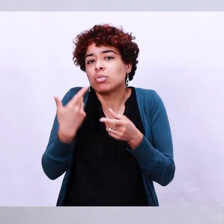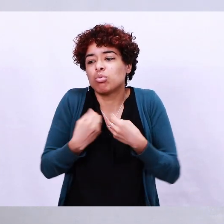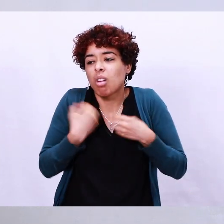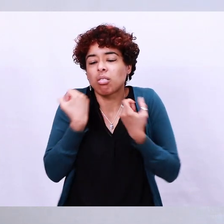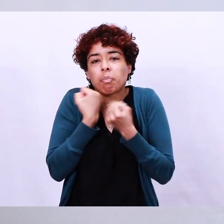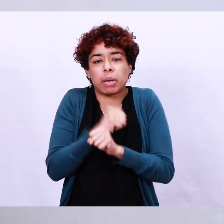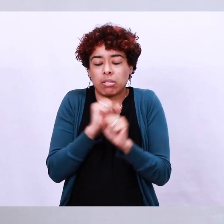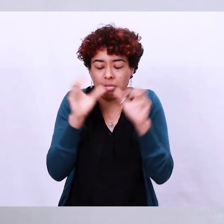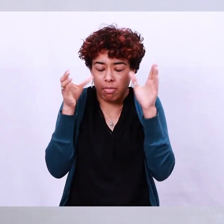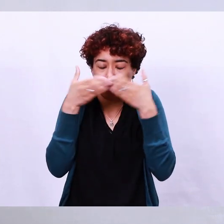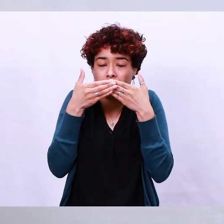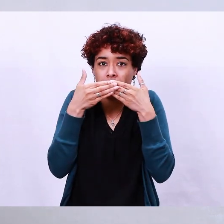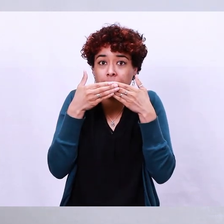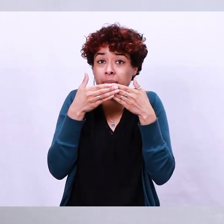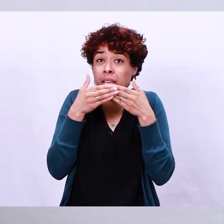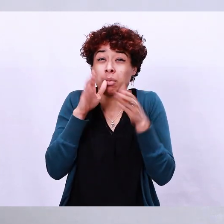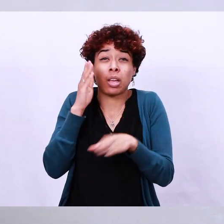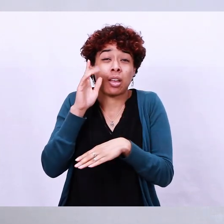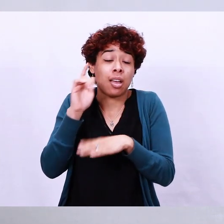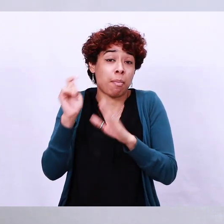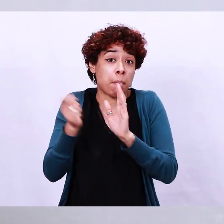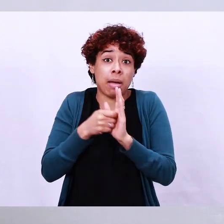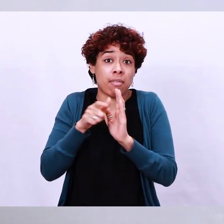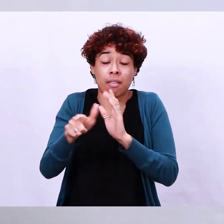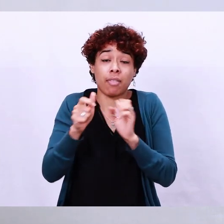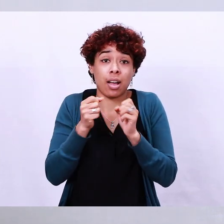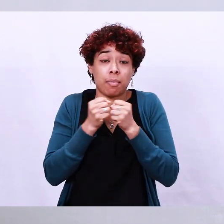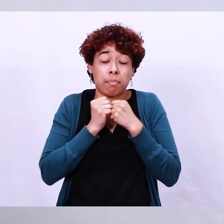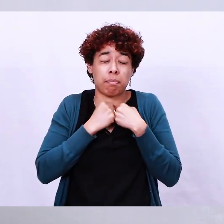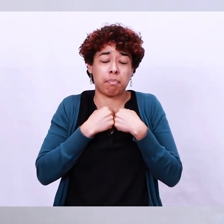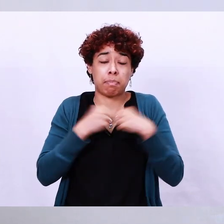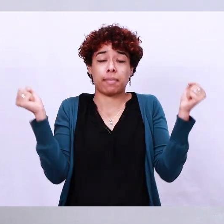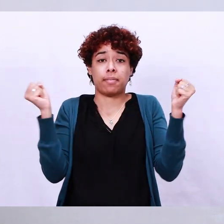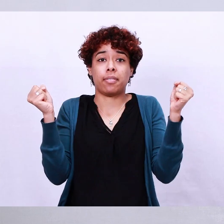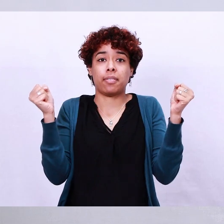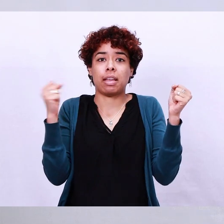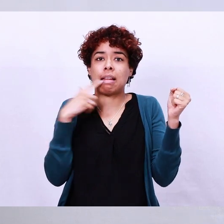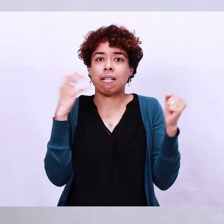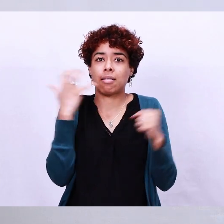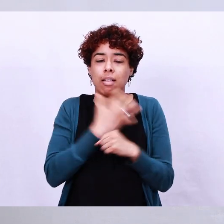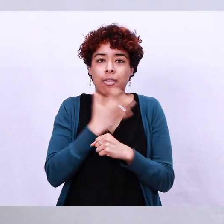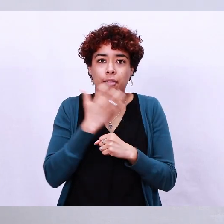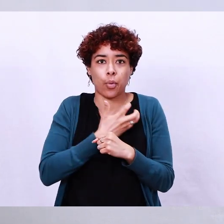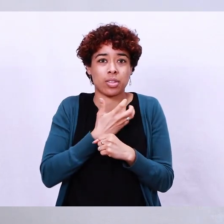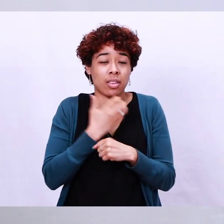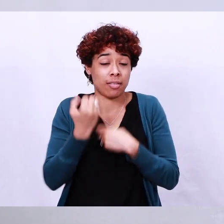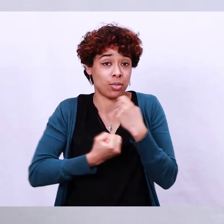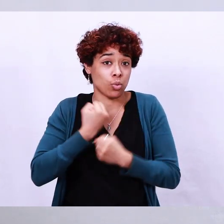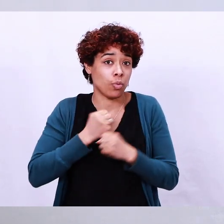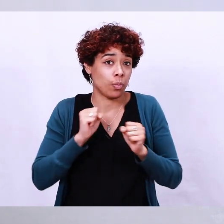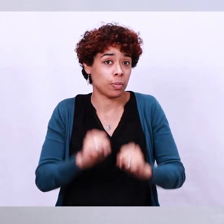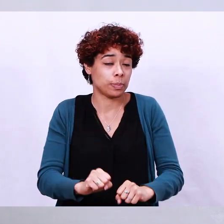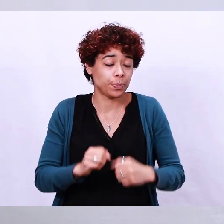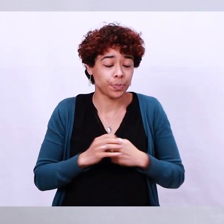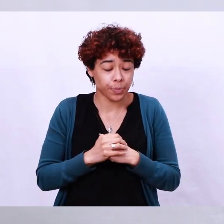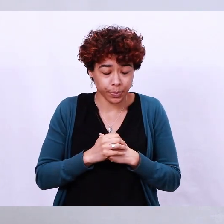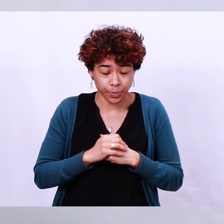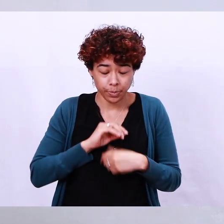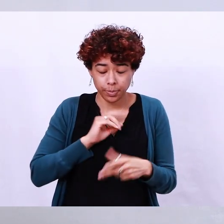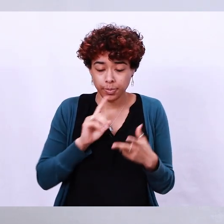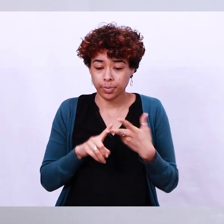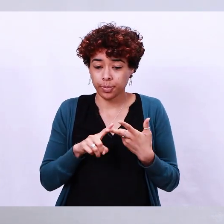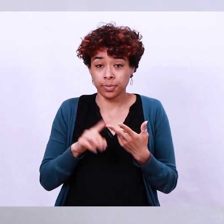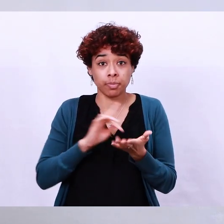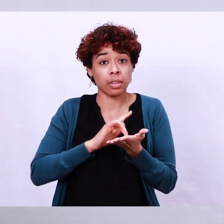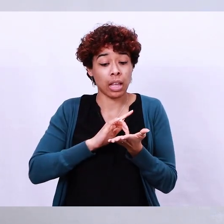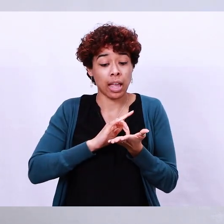Et un jour ou l'autre, de toute manière, les choses se dévoilent. Et là, ça fait encore plus mal. Le troisième point, l'hypocrisie peut être